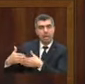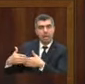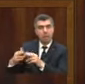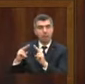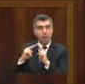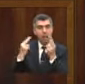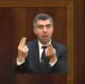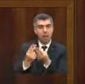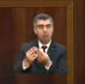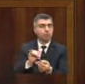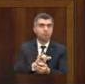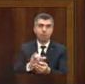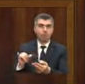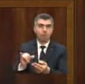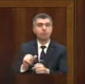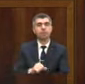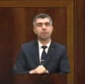يتمتع بنظام